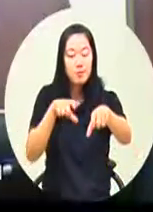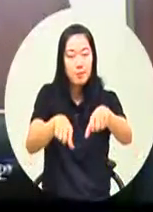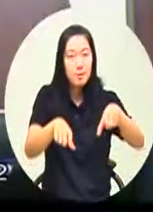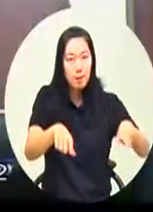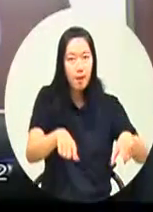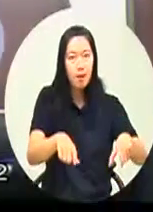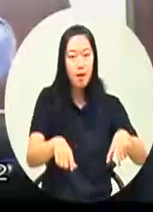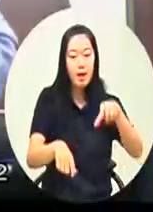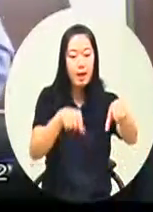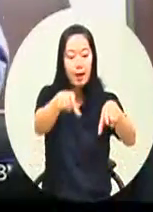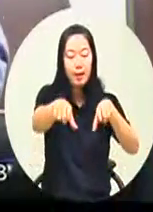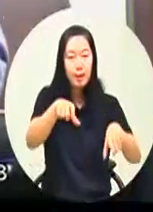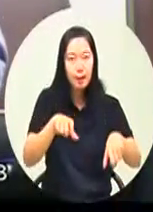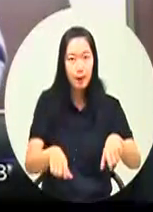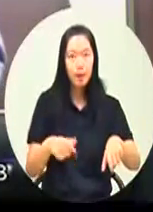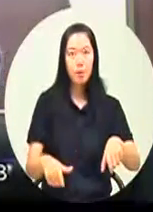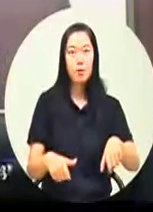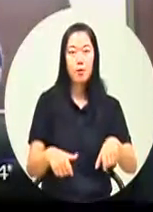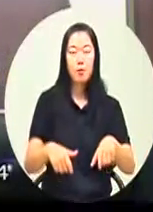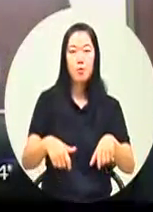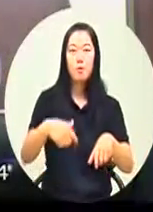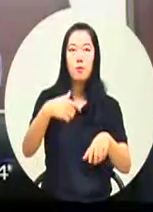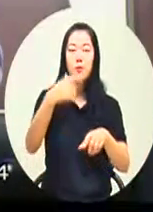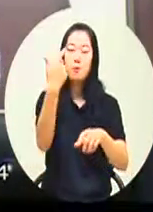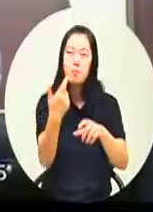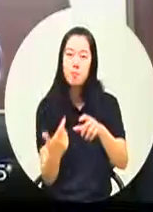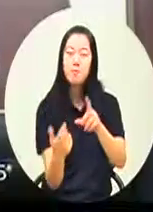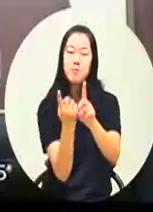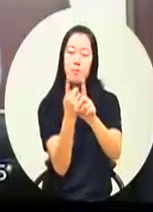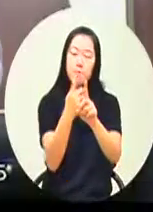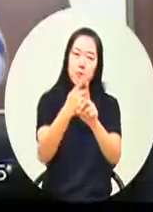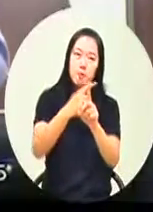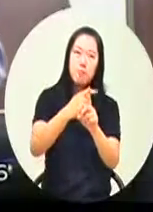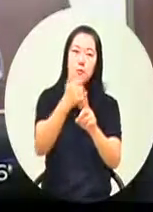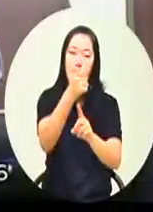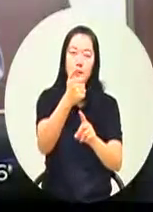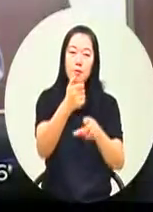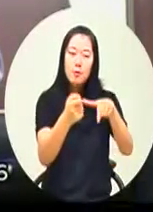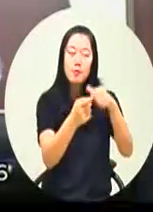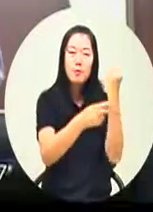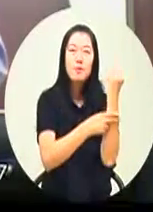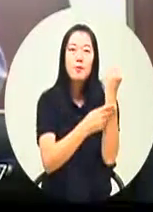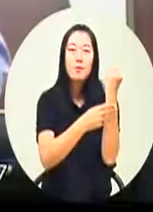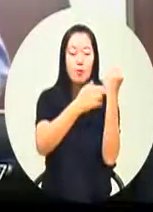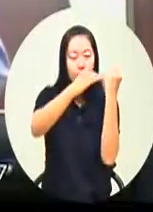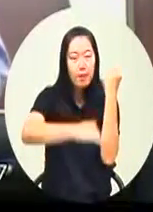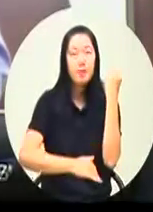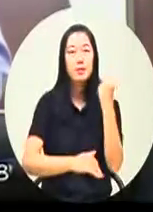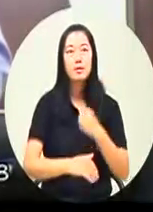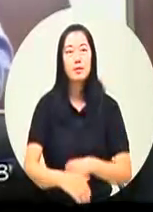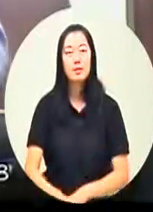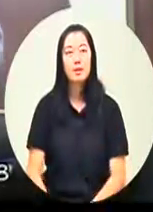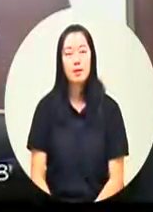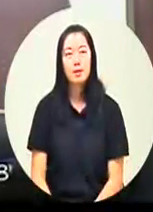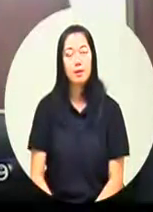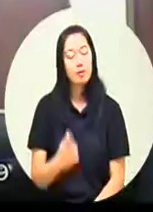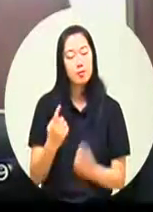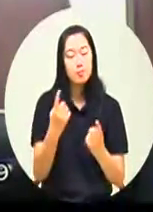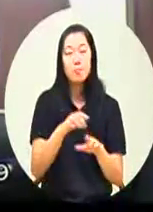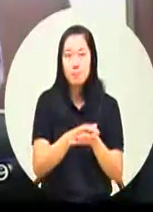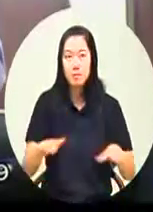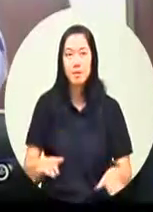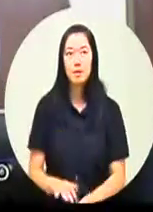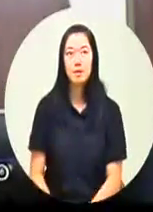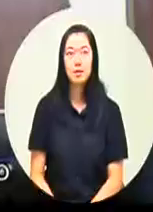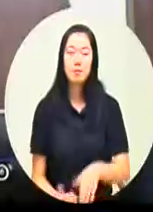又是低速的，50公里啊，是啦，最多也不要超过60公里，就50公里左右哦。那上